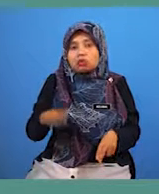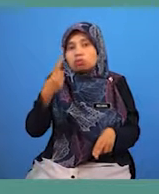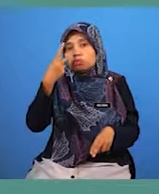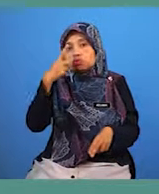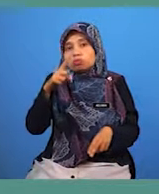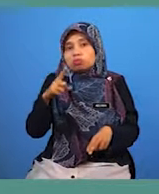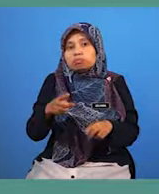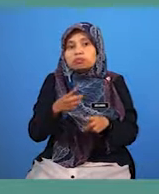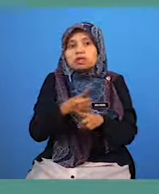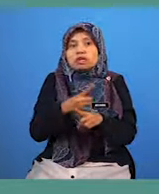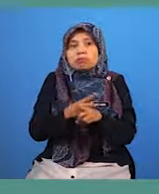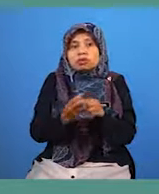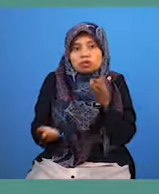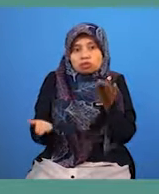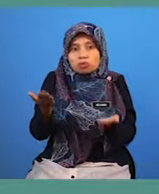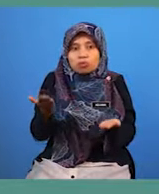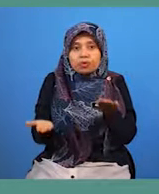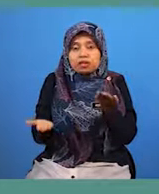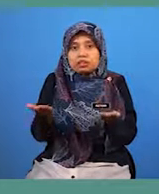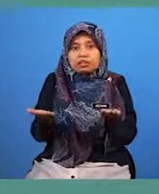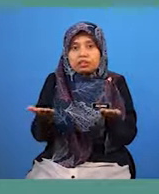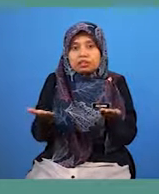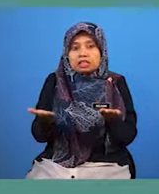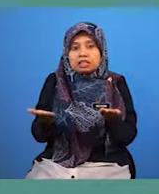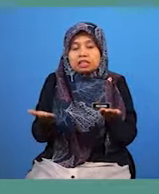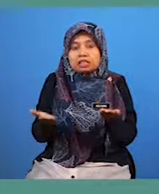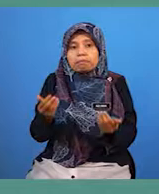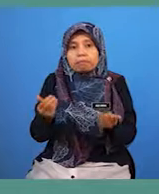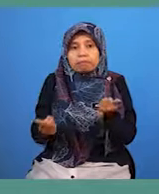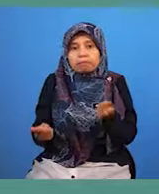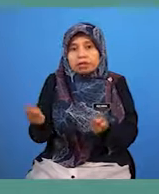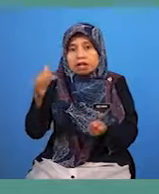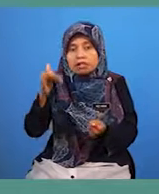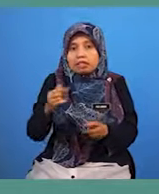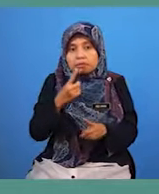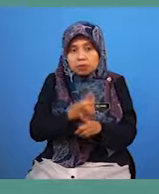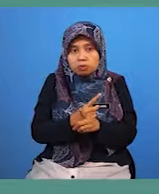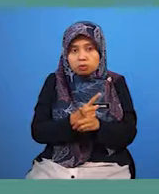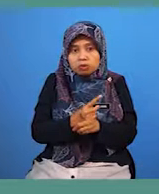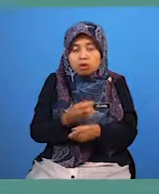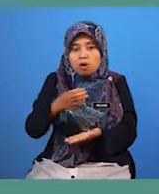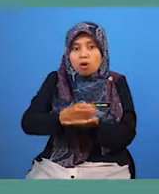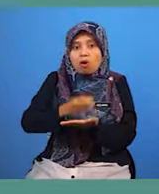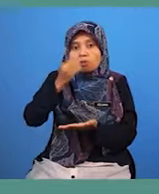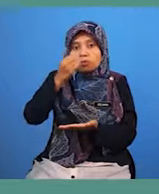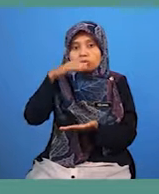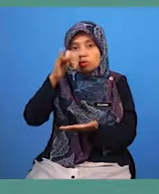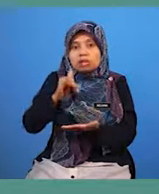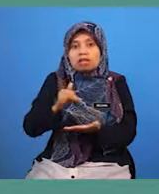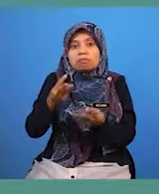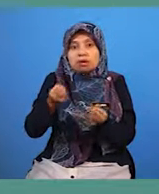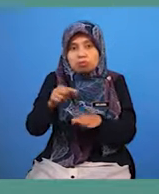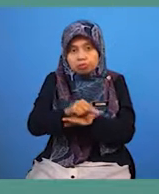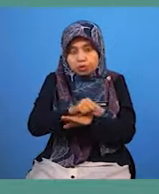keberkesanannya dan kita perlulah menggunakan peralatan yang tepat. Botol sampel yang ingin